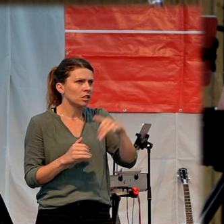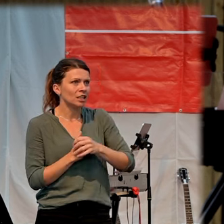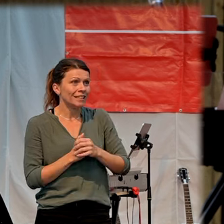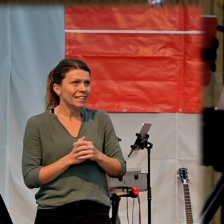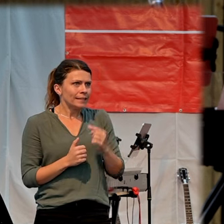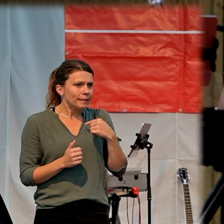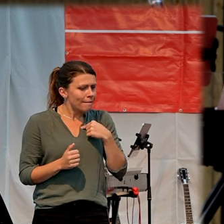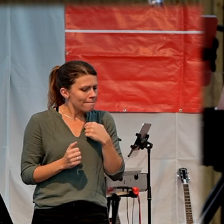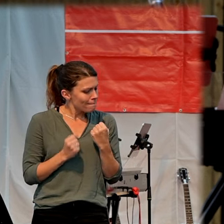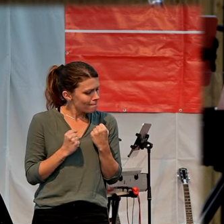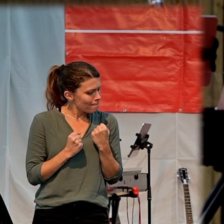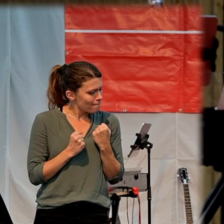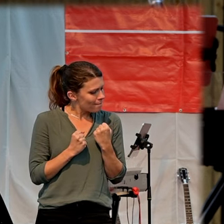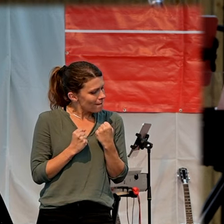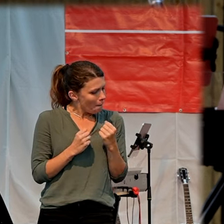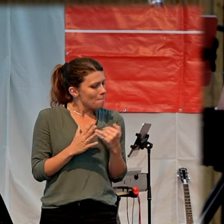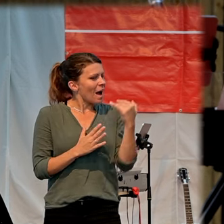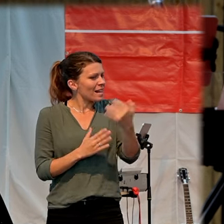mehr. Aber